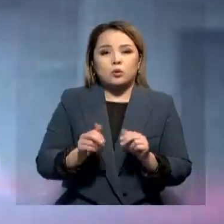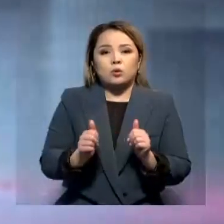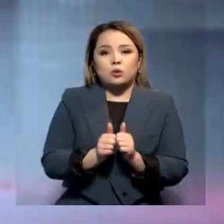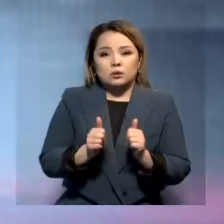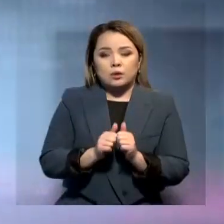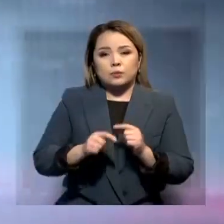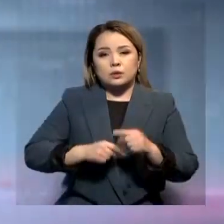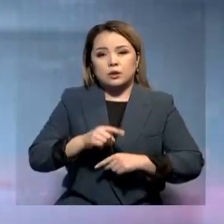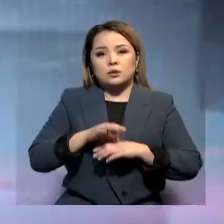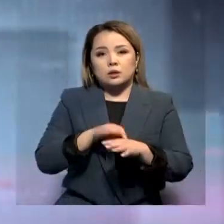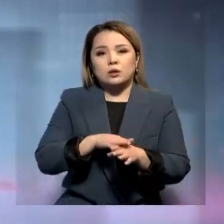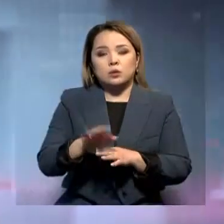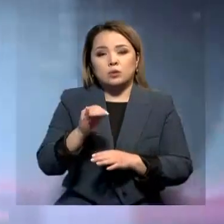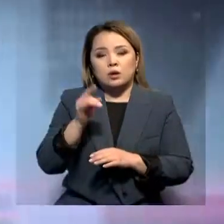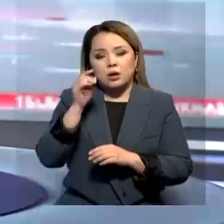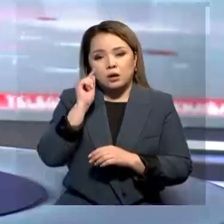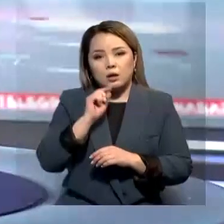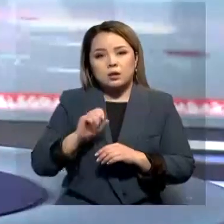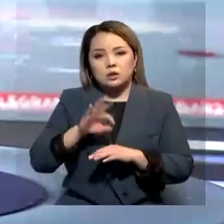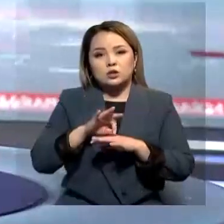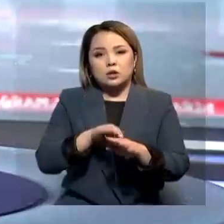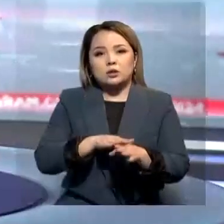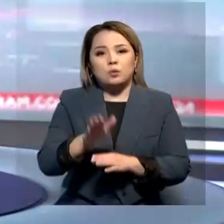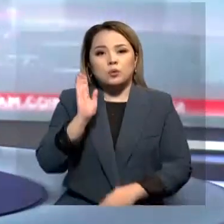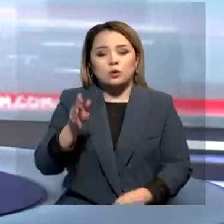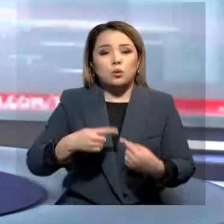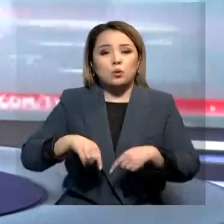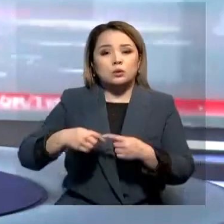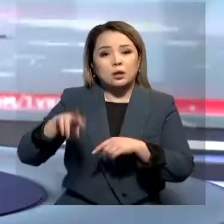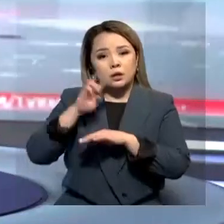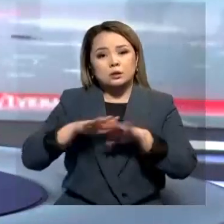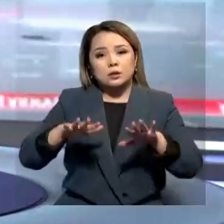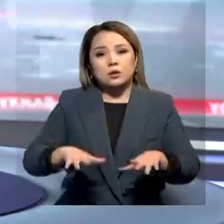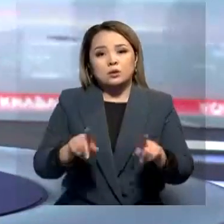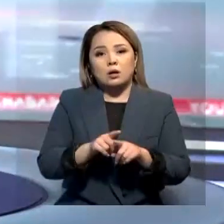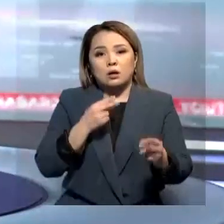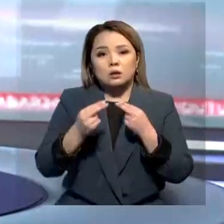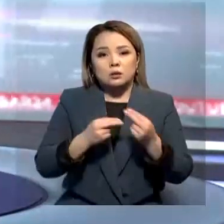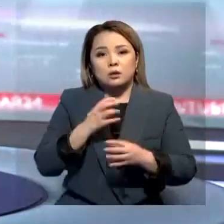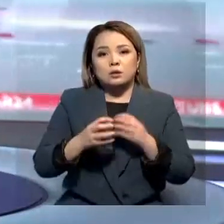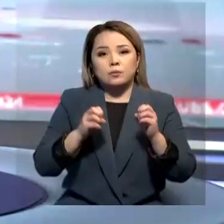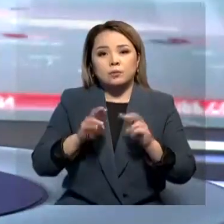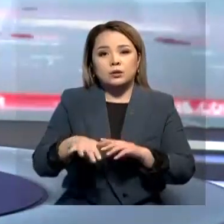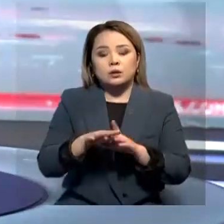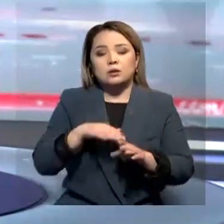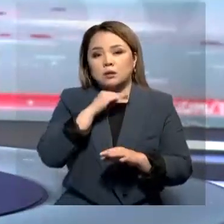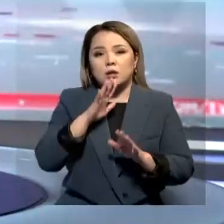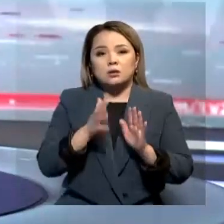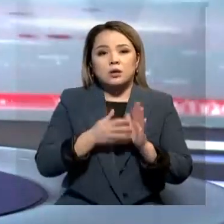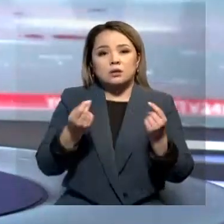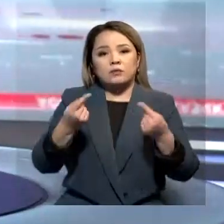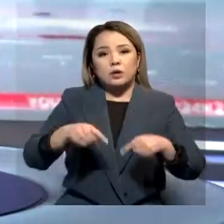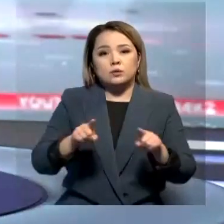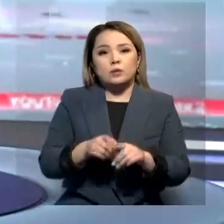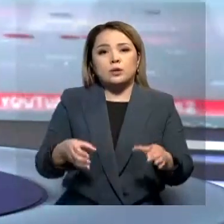арқылы оңтүстік Азияға жетеді. Одақтас елдер әлемдегі азық түрік жетіспеушілігі мен инфляцияға да